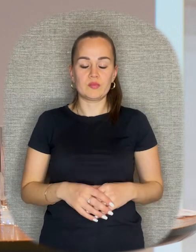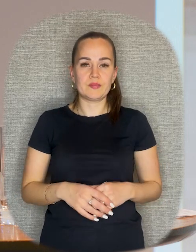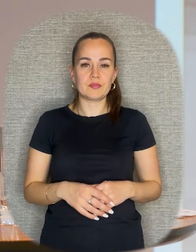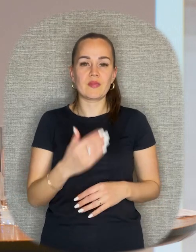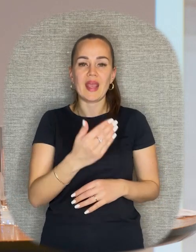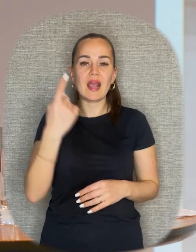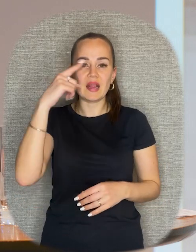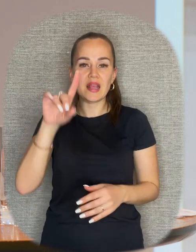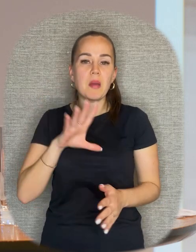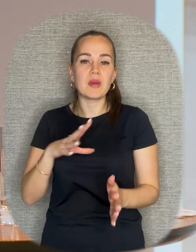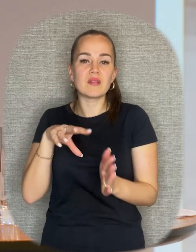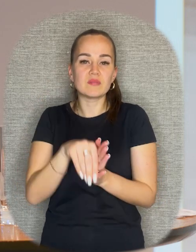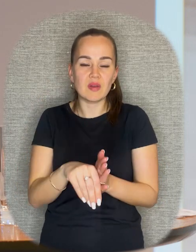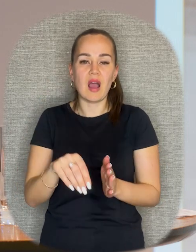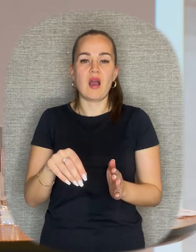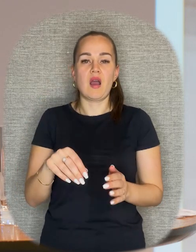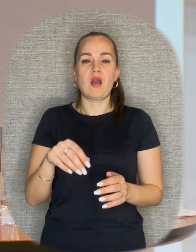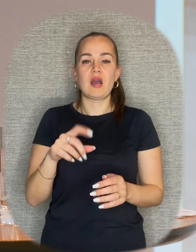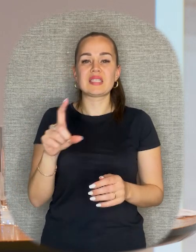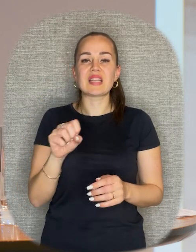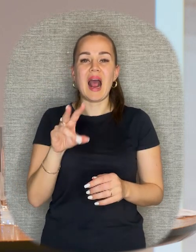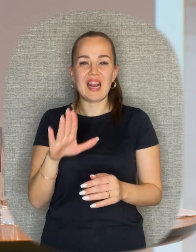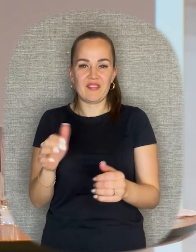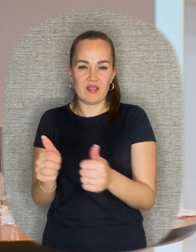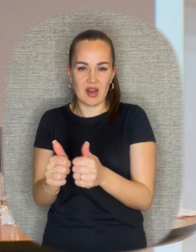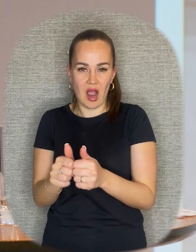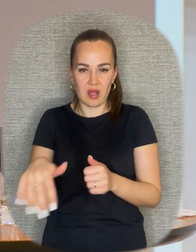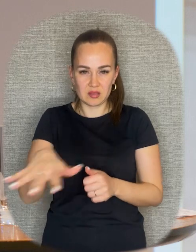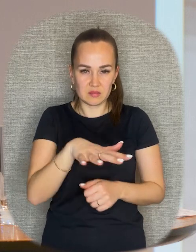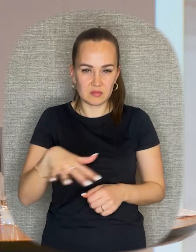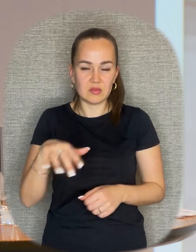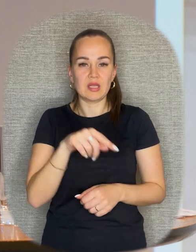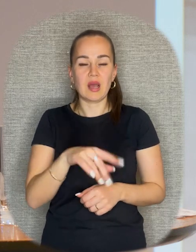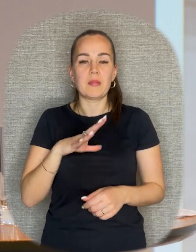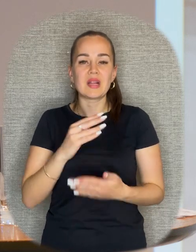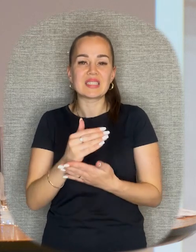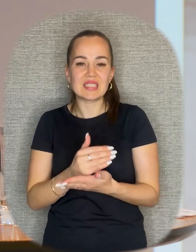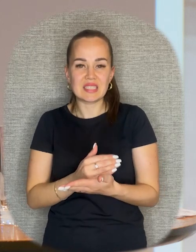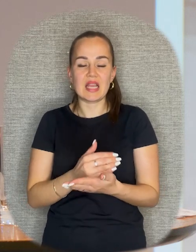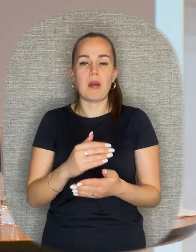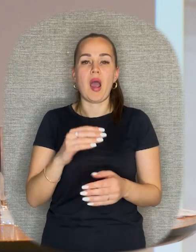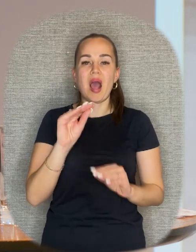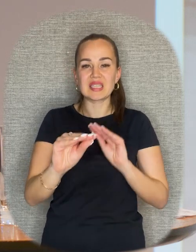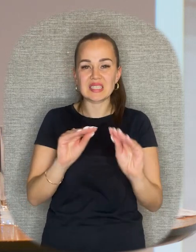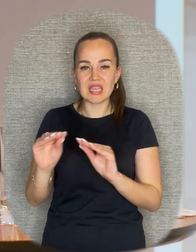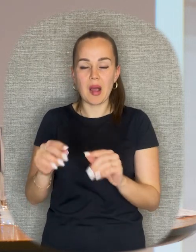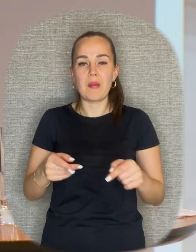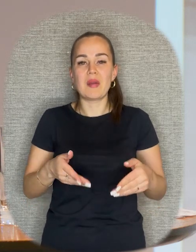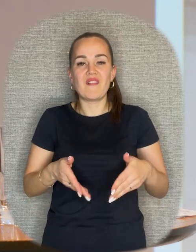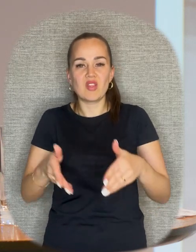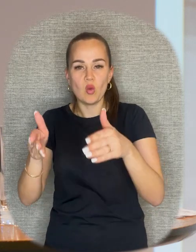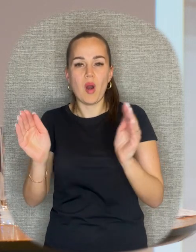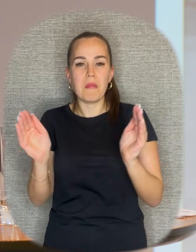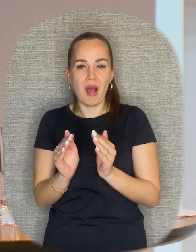идеи нашли своё воплощение в проекте выхода города к заливу путём создания целой череды систем архитектурных